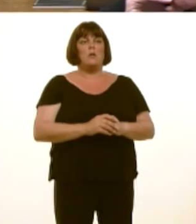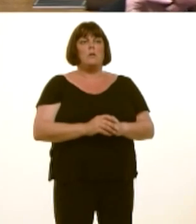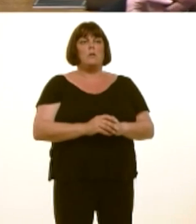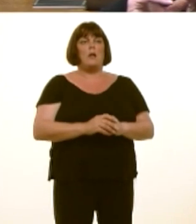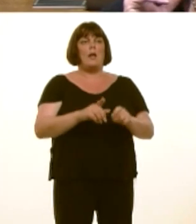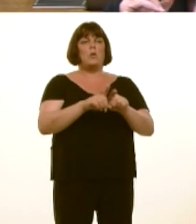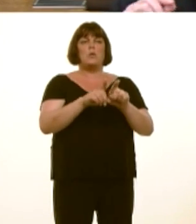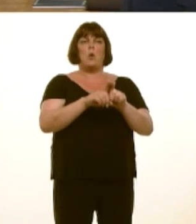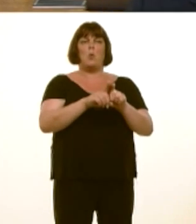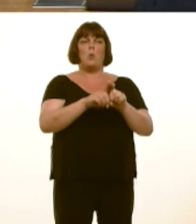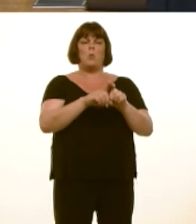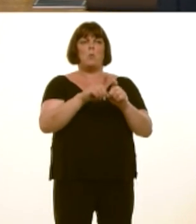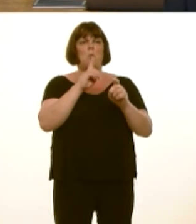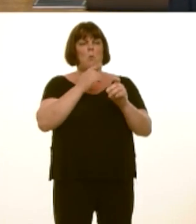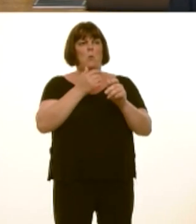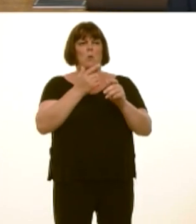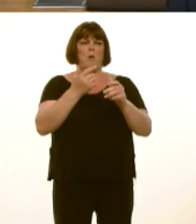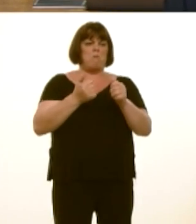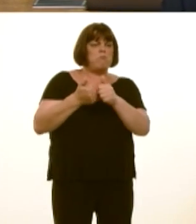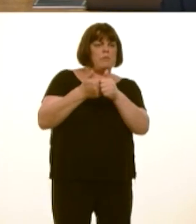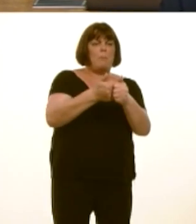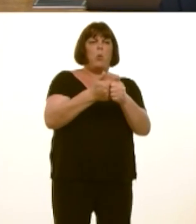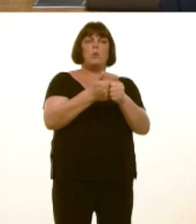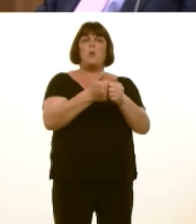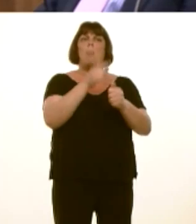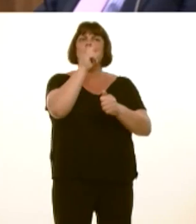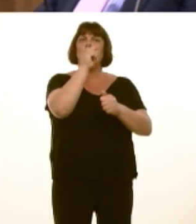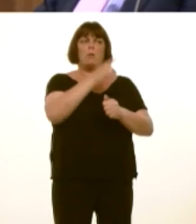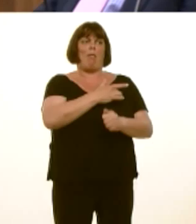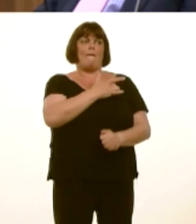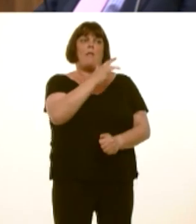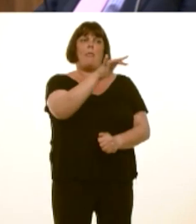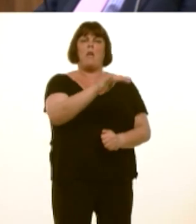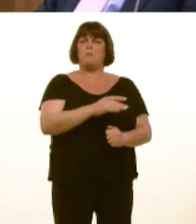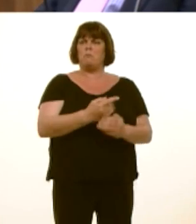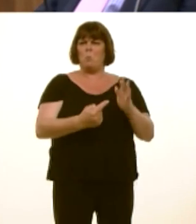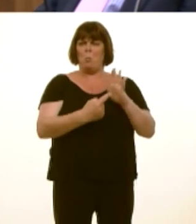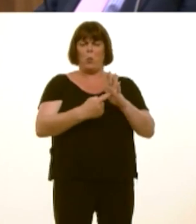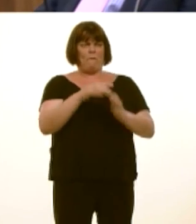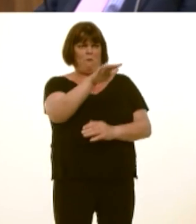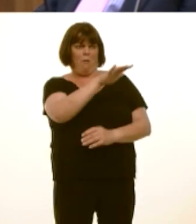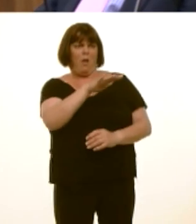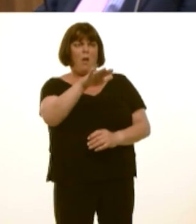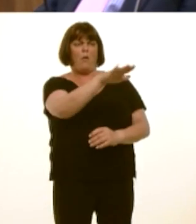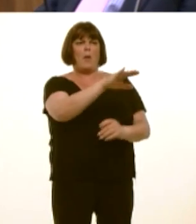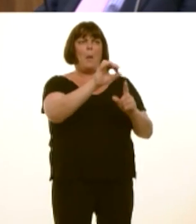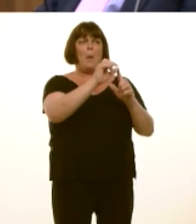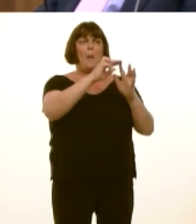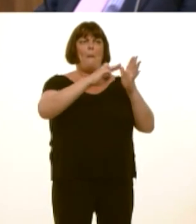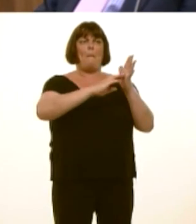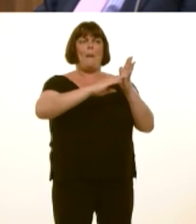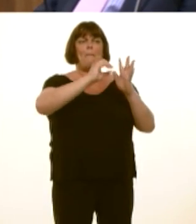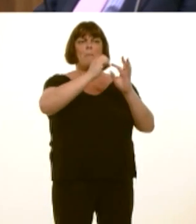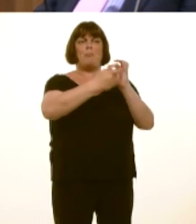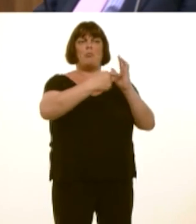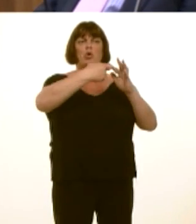yna. Ac wrth gwrs, mae'n bwysig dros ben i Sir Benfro, a ni wedi bod yn gweithio'n galed iawn wrth gwrs gyda cwmnïau twristiaeth